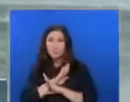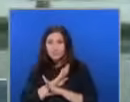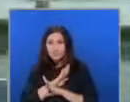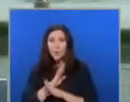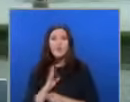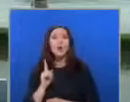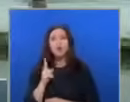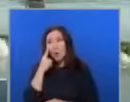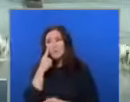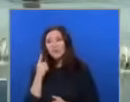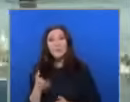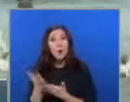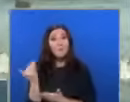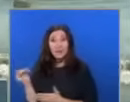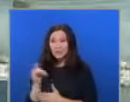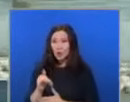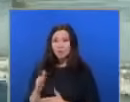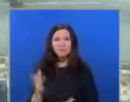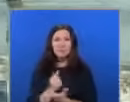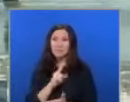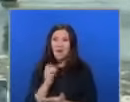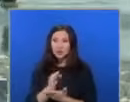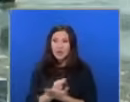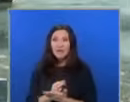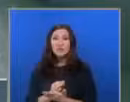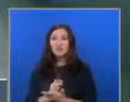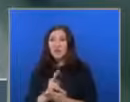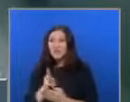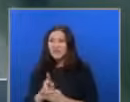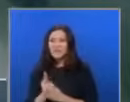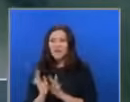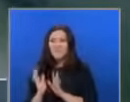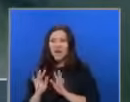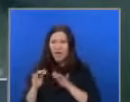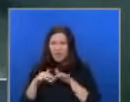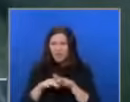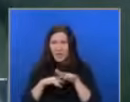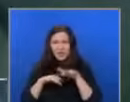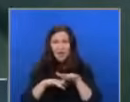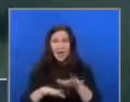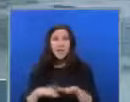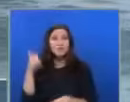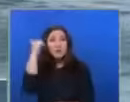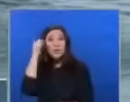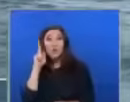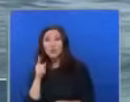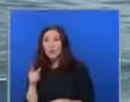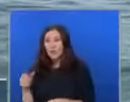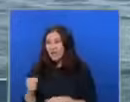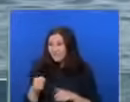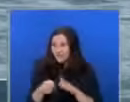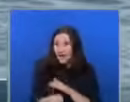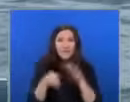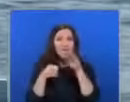Не оценяват, че ще попаднат във въпросното течение покрай скалите, което ги снася навътре в залива.